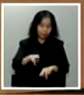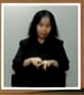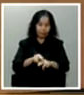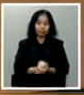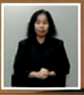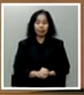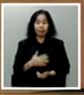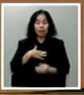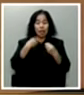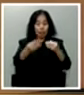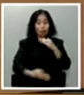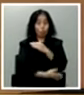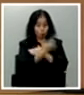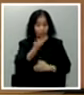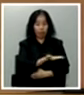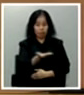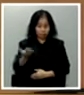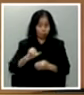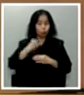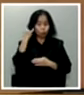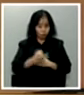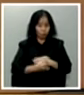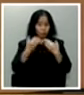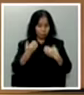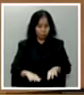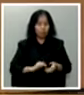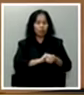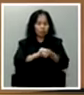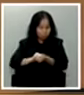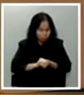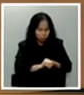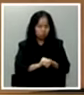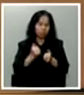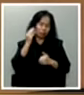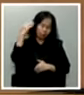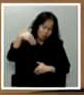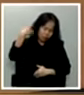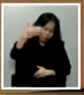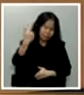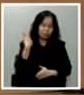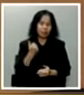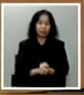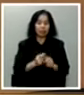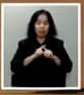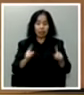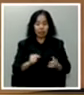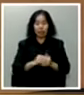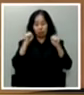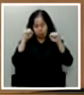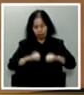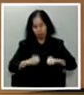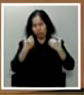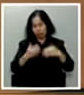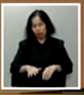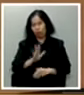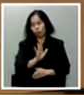อกาสพวกเรานะครับว่ามันจบดีๆเนี่ยเราก็ร่วมทำงานกันอีกยาวไกลแต่ว่ามติสภาก็ต้องเป็นสภ